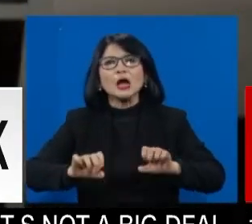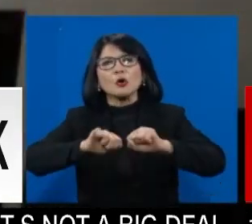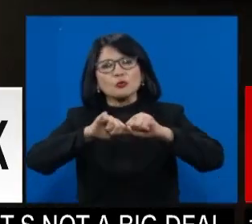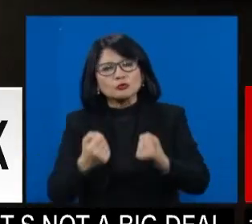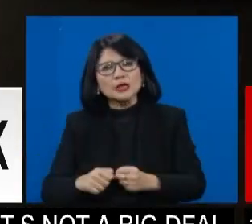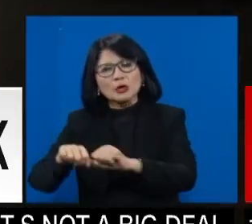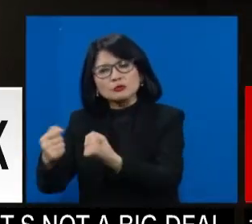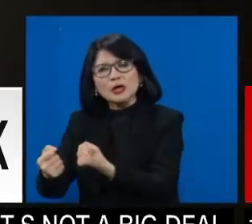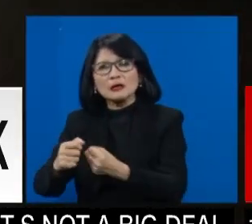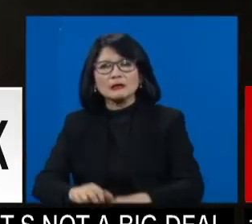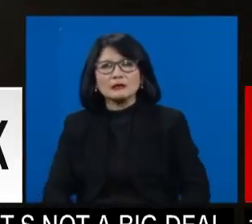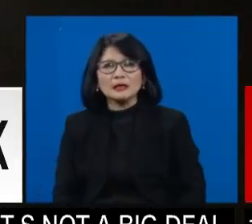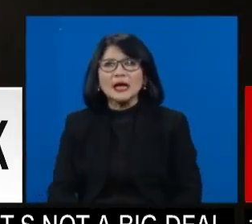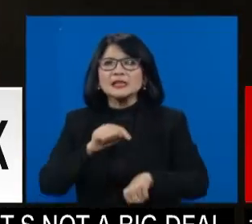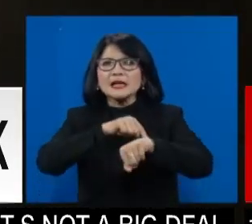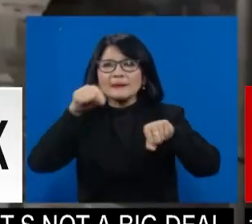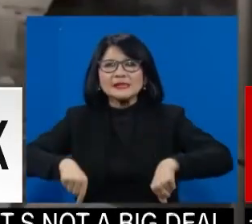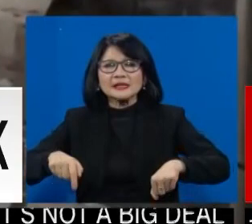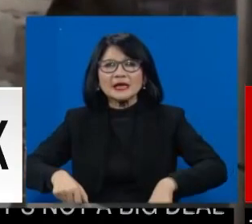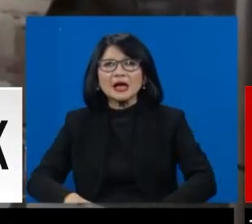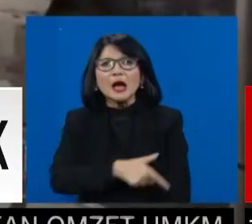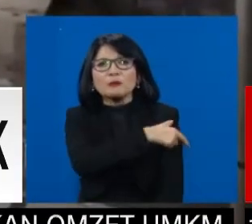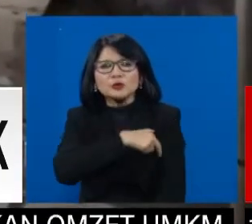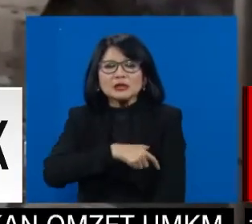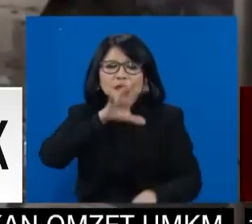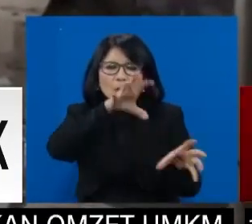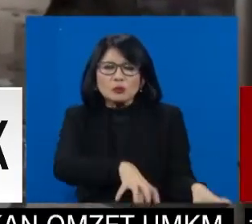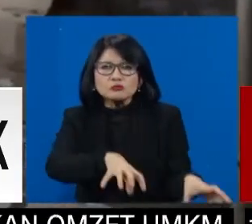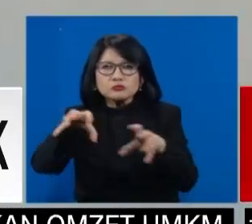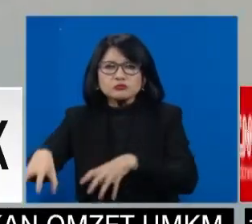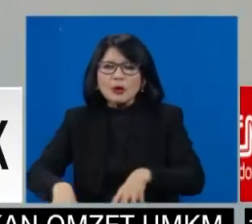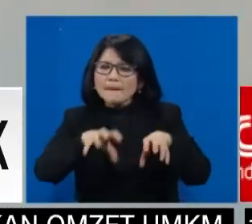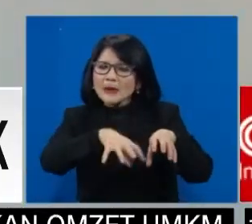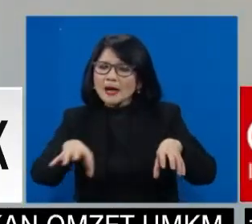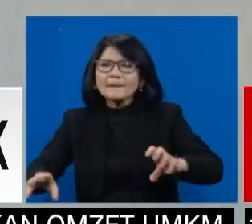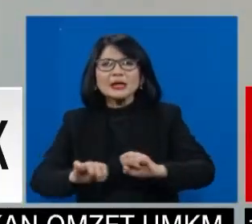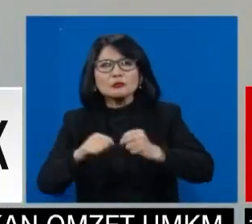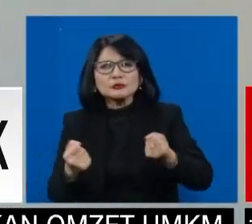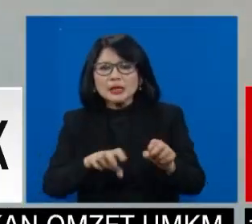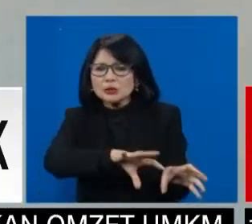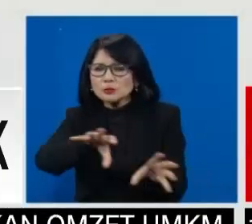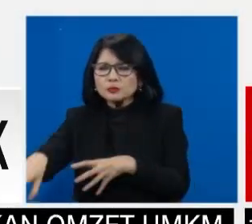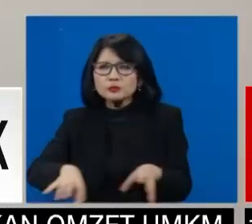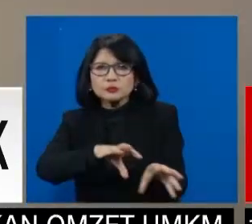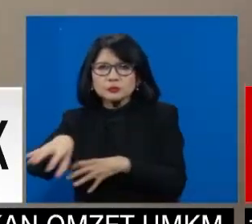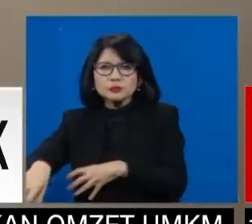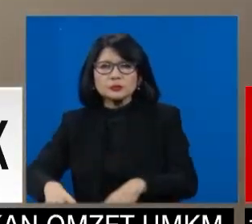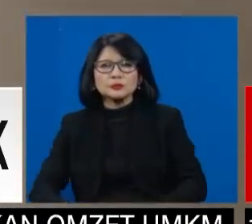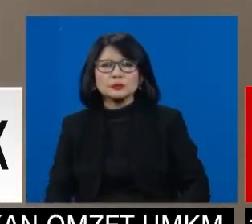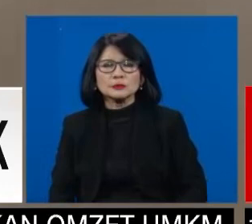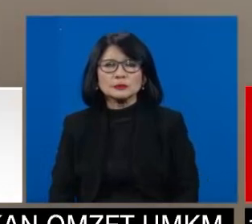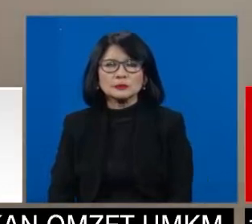kerusakan. Hingga saat ini petugas masih melakukan evakuasi terhadap material yang rusak di BIJB.